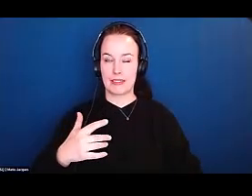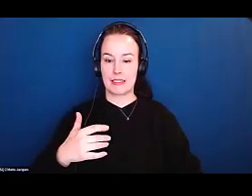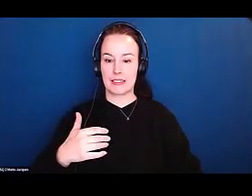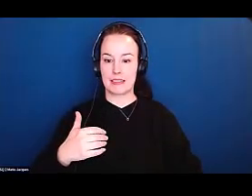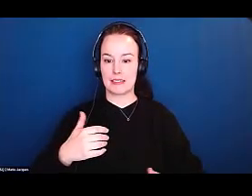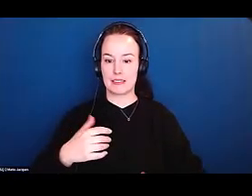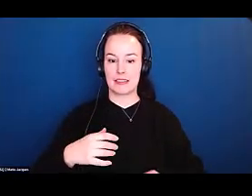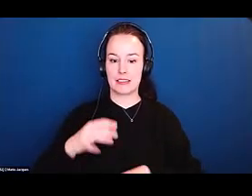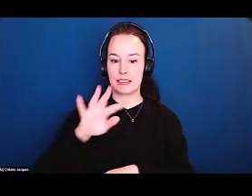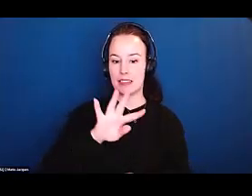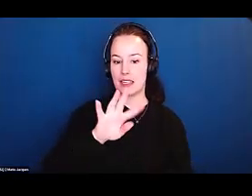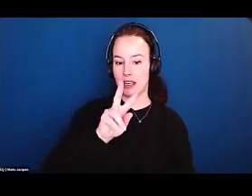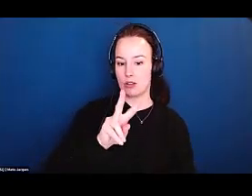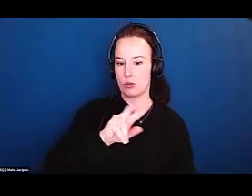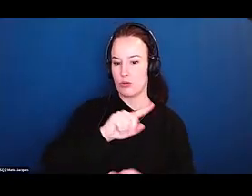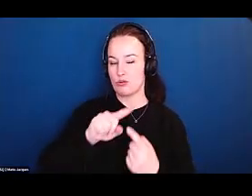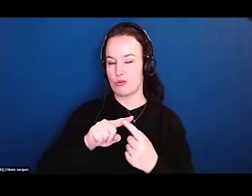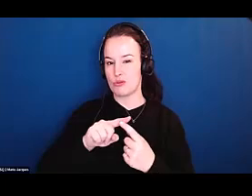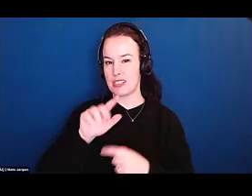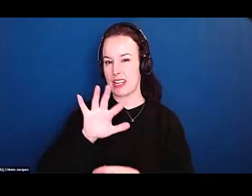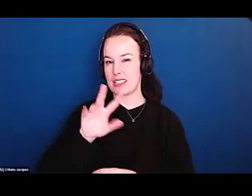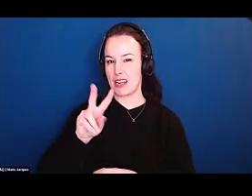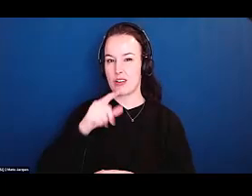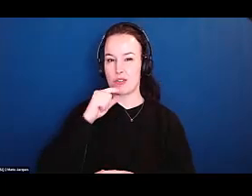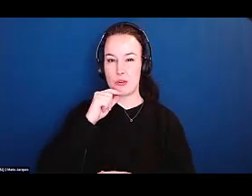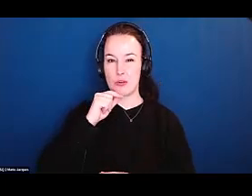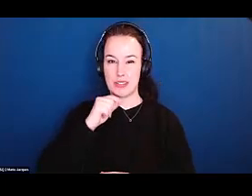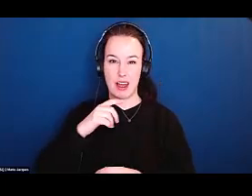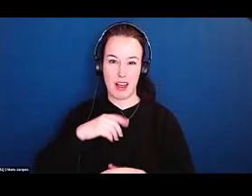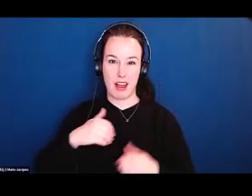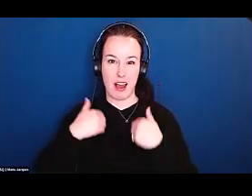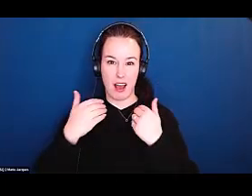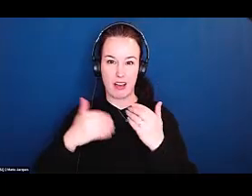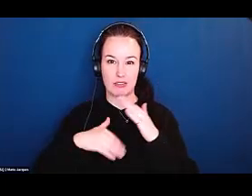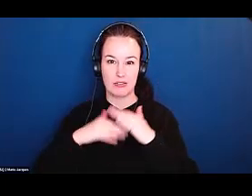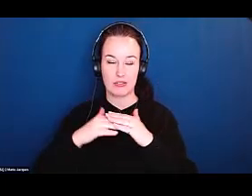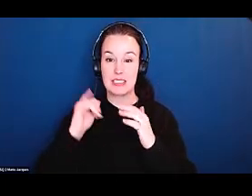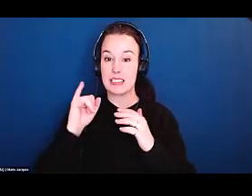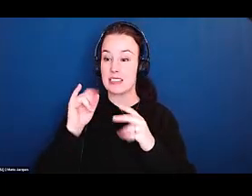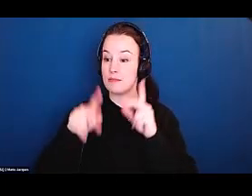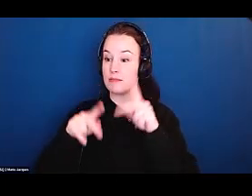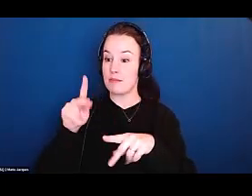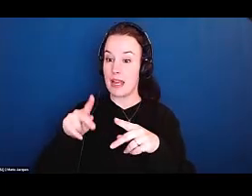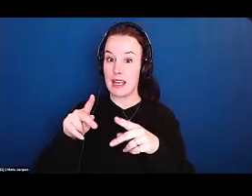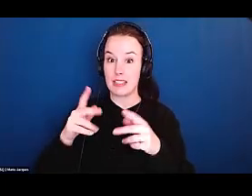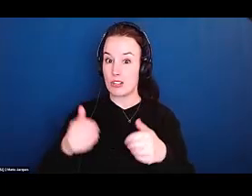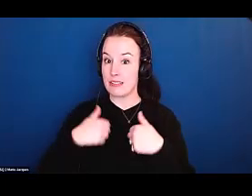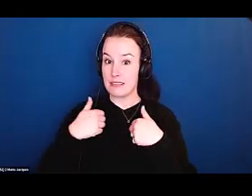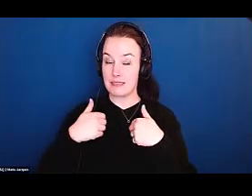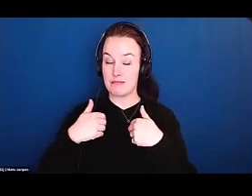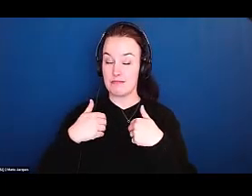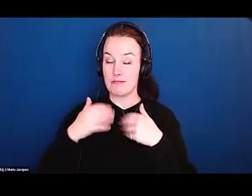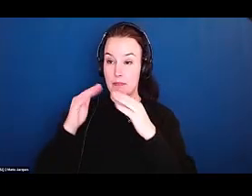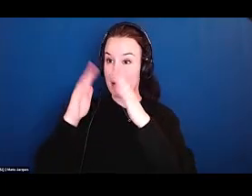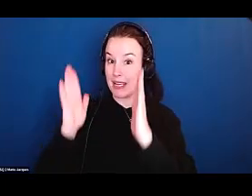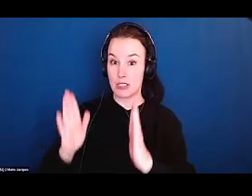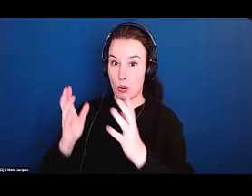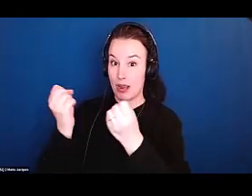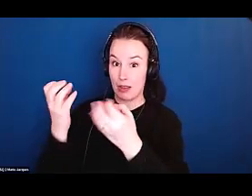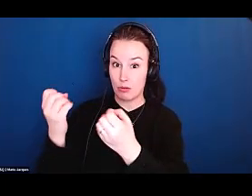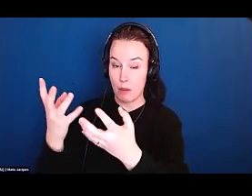l'espérance de vie est de 42 à 52 ans et 50% des personnes sans abri sont